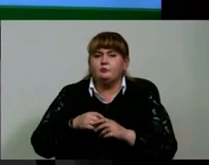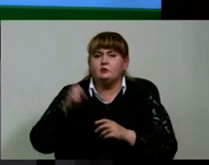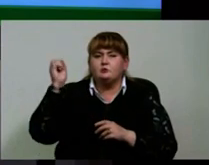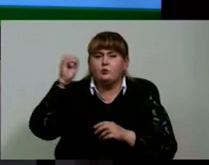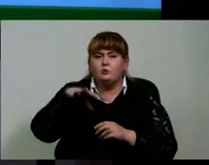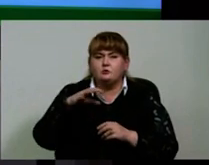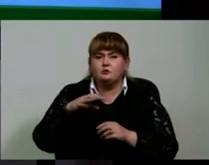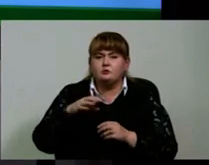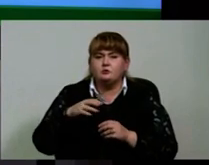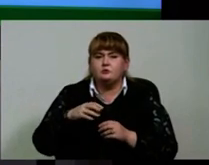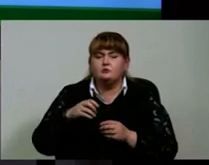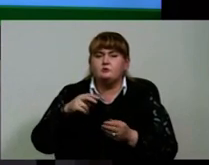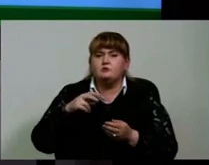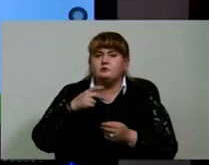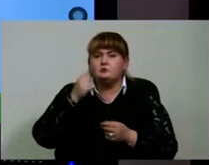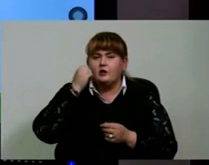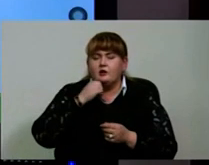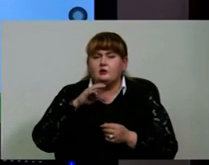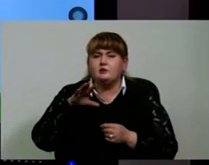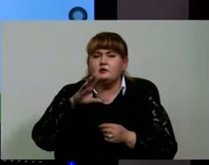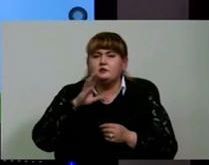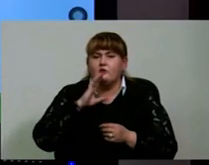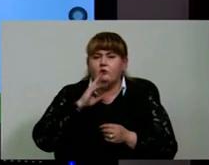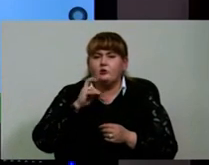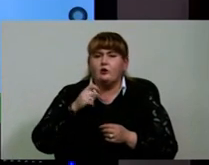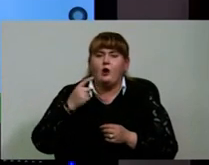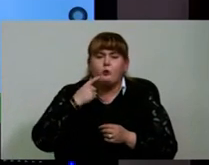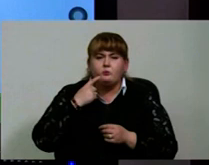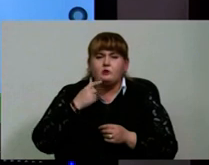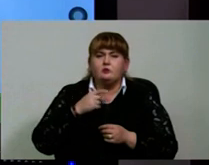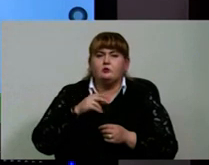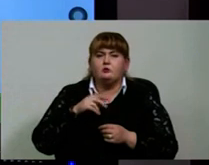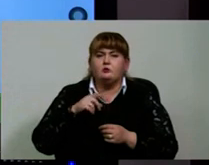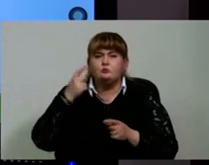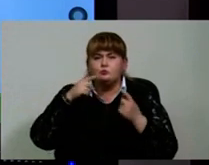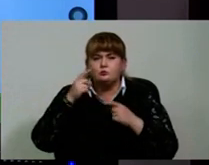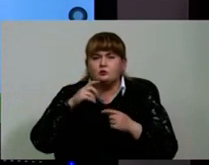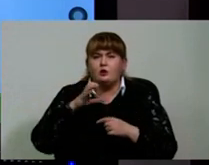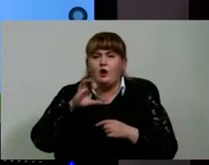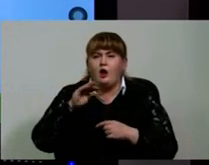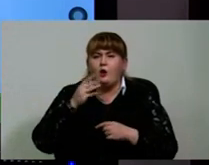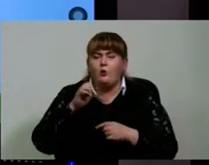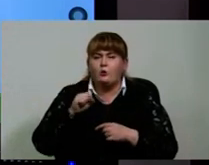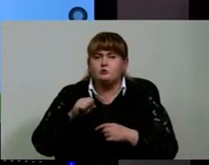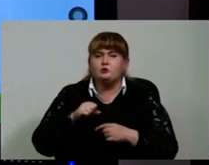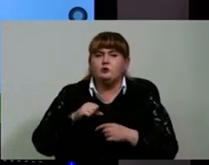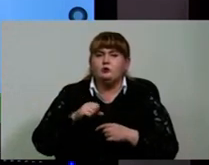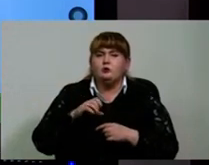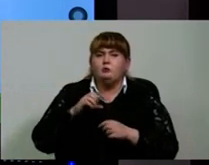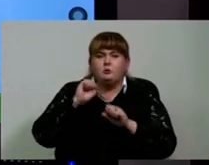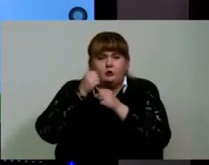«Солнце, старик и девушка», «Чудик», «Обида», «Алёша бесконвойный»,